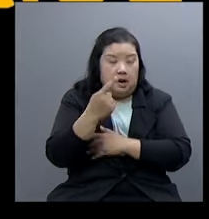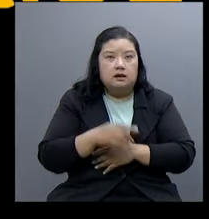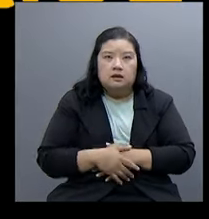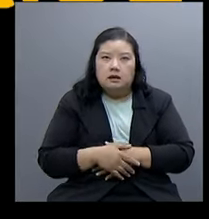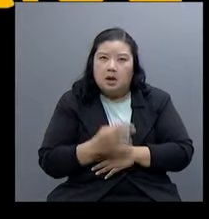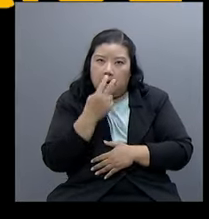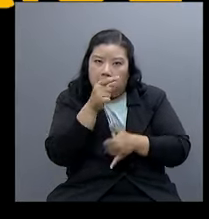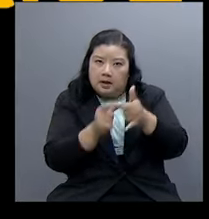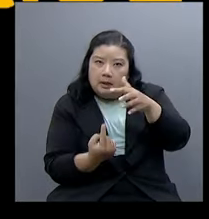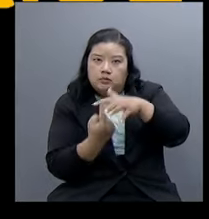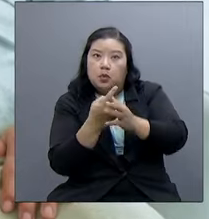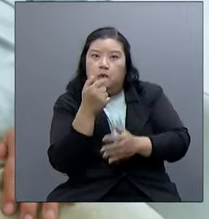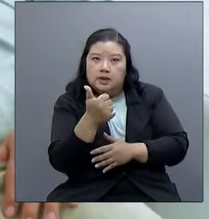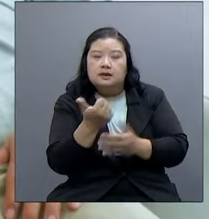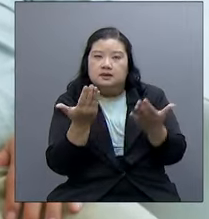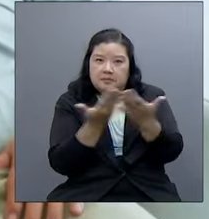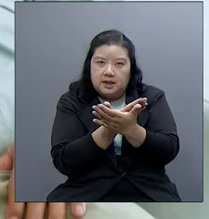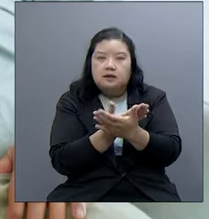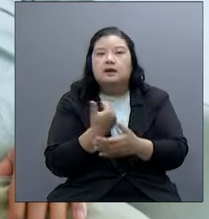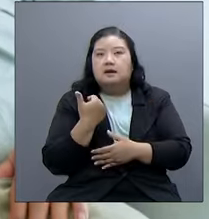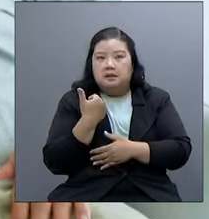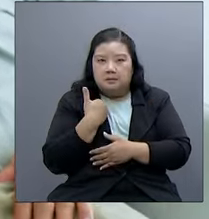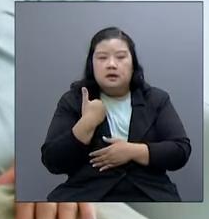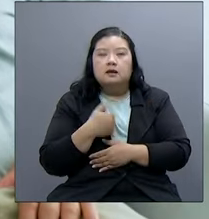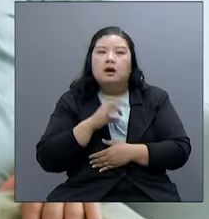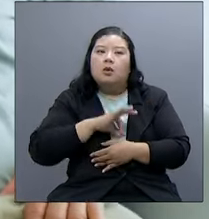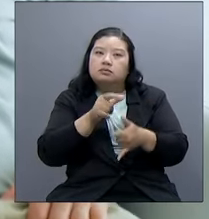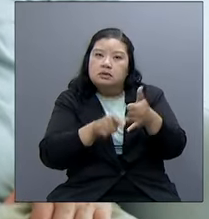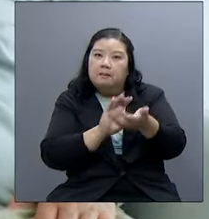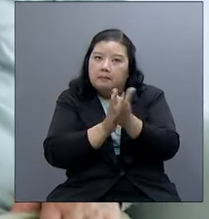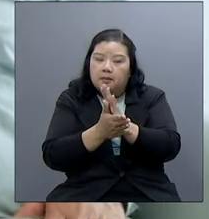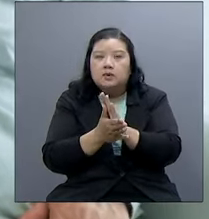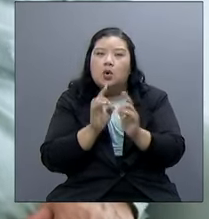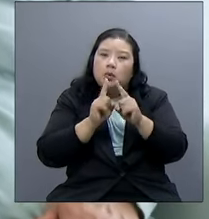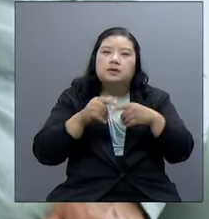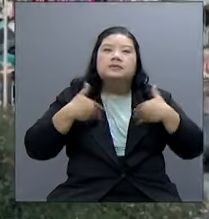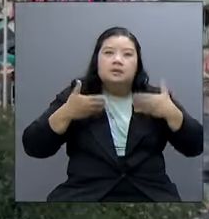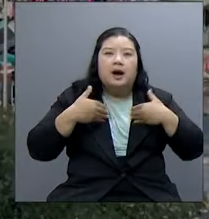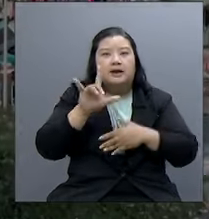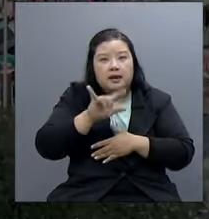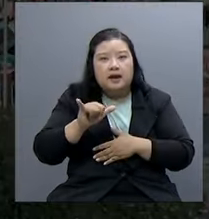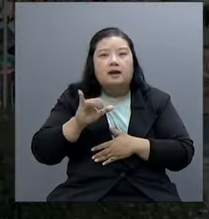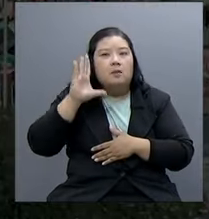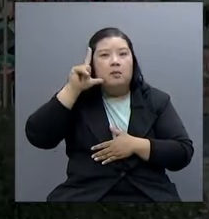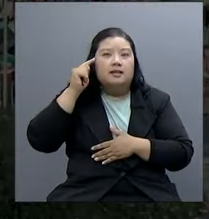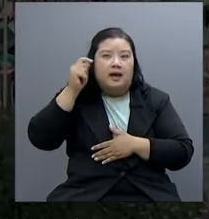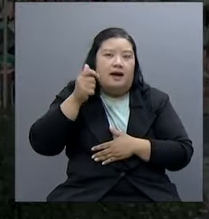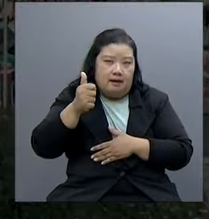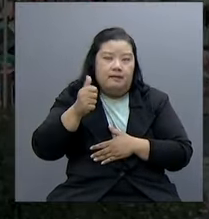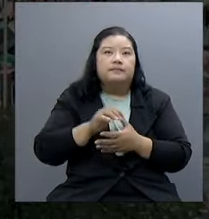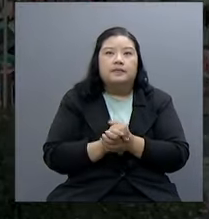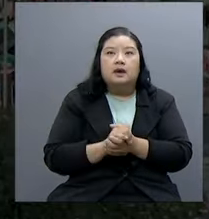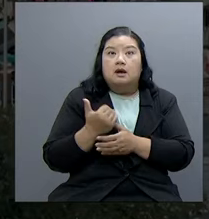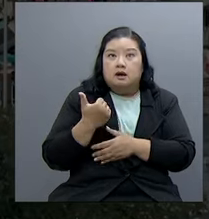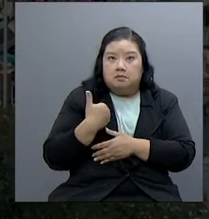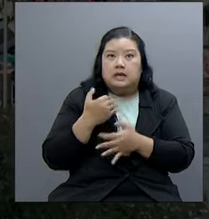หอวข้อดีของเดกคนนั้นนั้นแทนอาจะเป็จดเปลี่ยนให้คุณคุยกัลกหลานได้นานมากยิขนครับ3. การคุกขาม